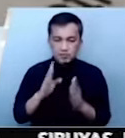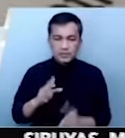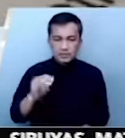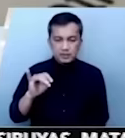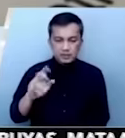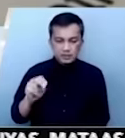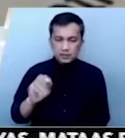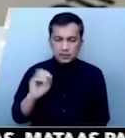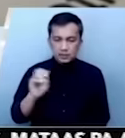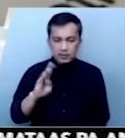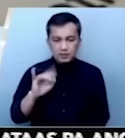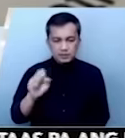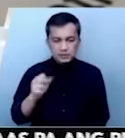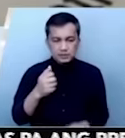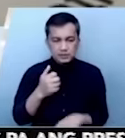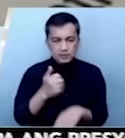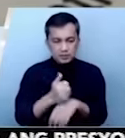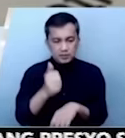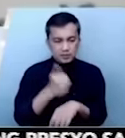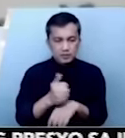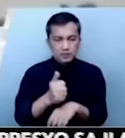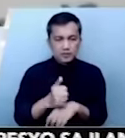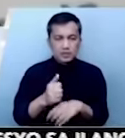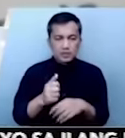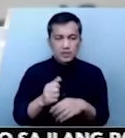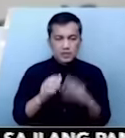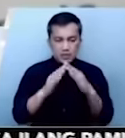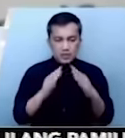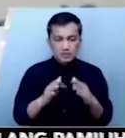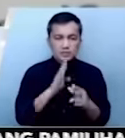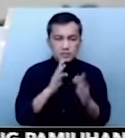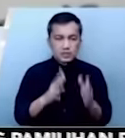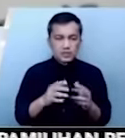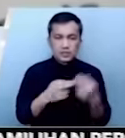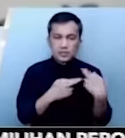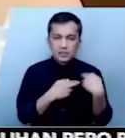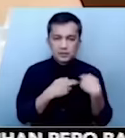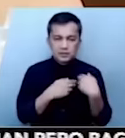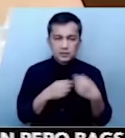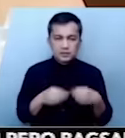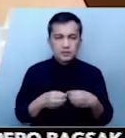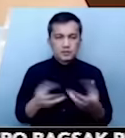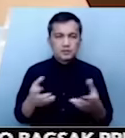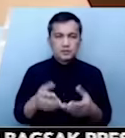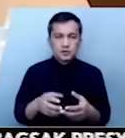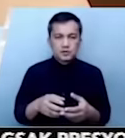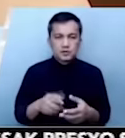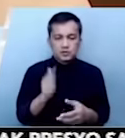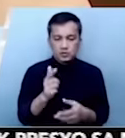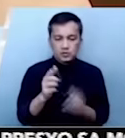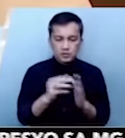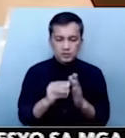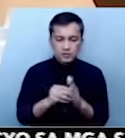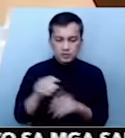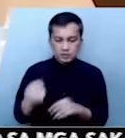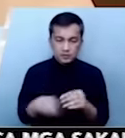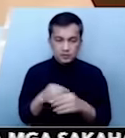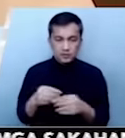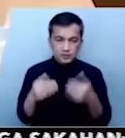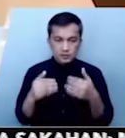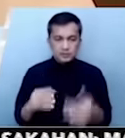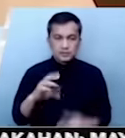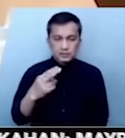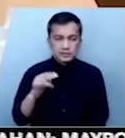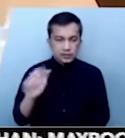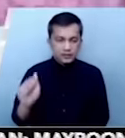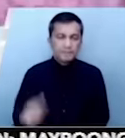Senadora na ang House Speaker ang nasa likod ng pamimigay ng aabot sa 20 milyong piso kapalit ng pagsusulong ng People's Initiative.